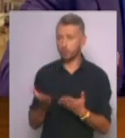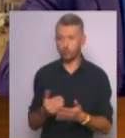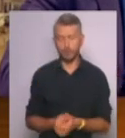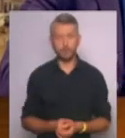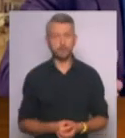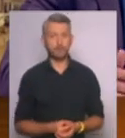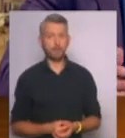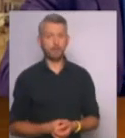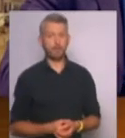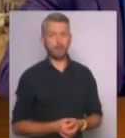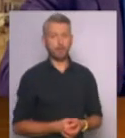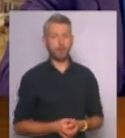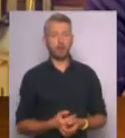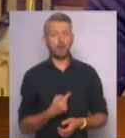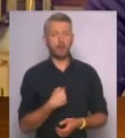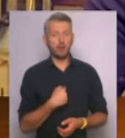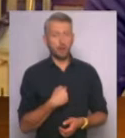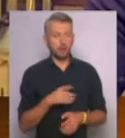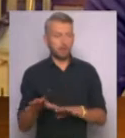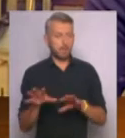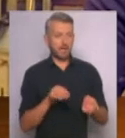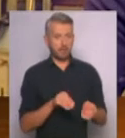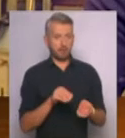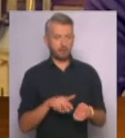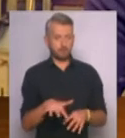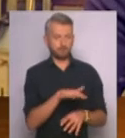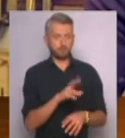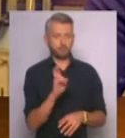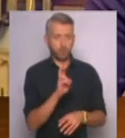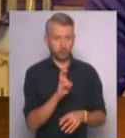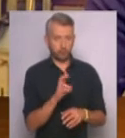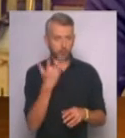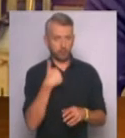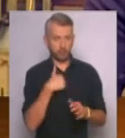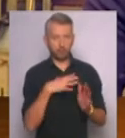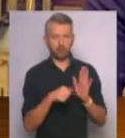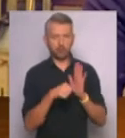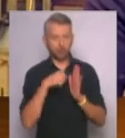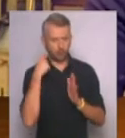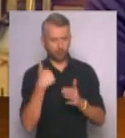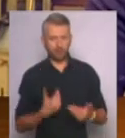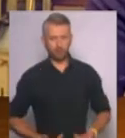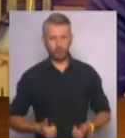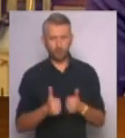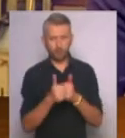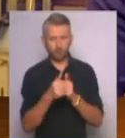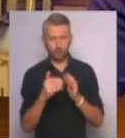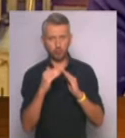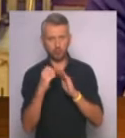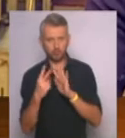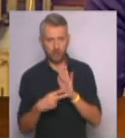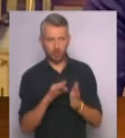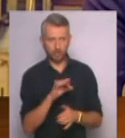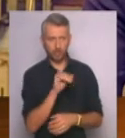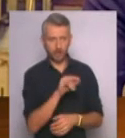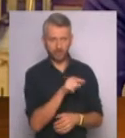ну, переїхав в Бортничі, коли мені було 6 років, я жив поряд, це в 17-му будинку, а... Галина Іванівна, це в 19-му